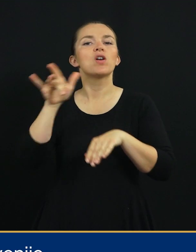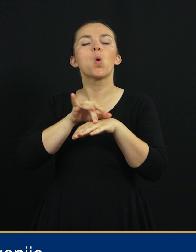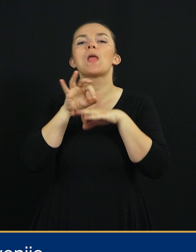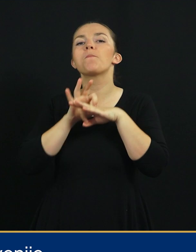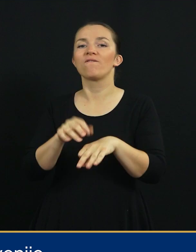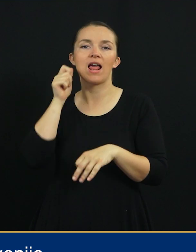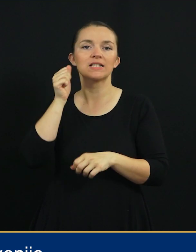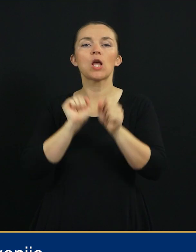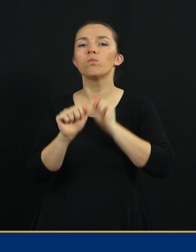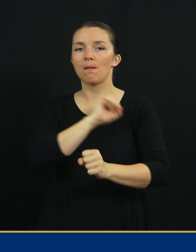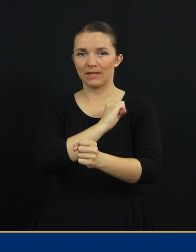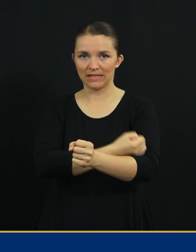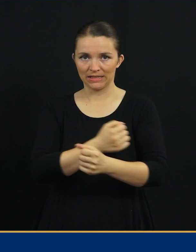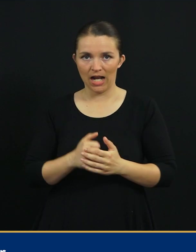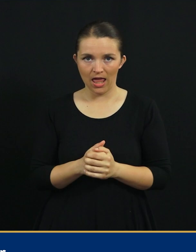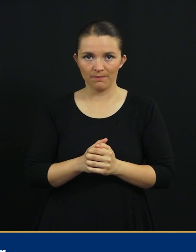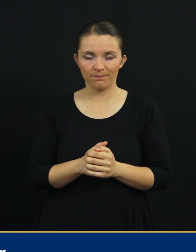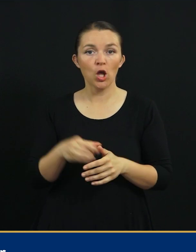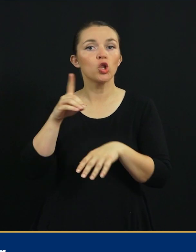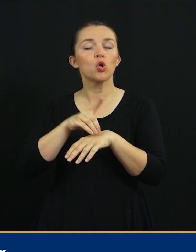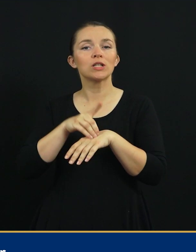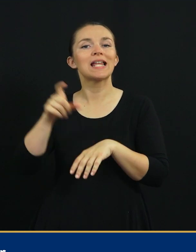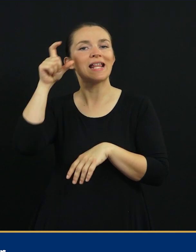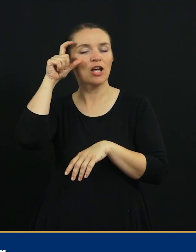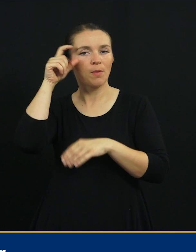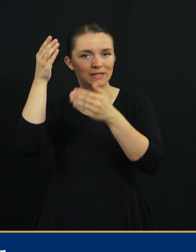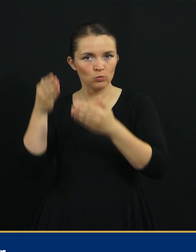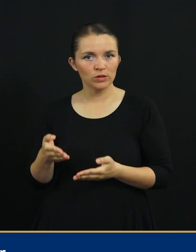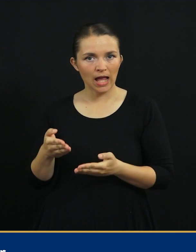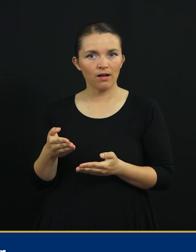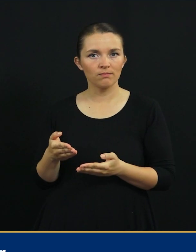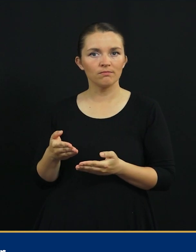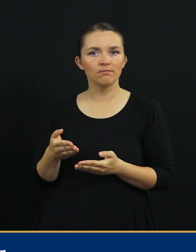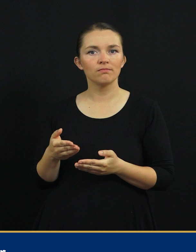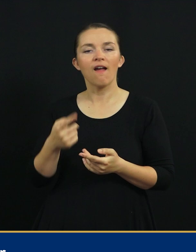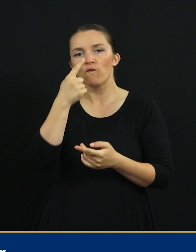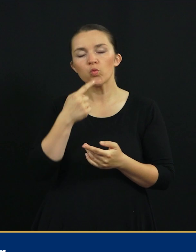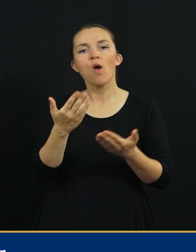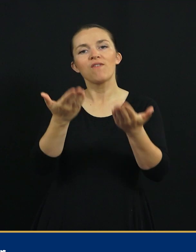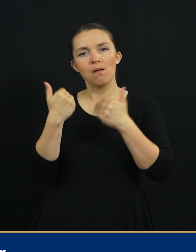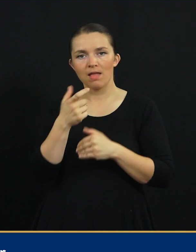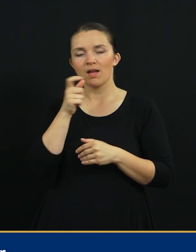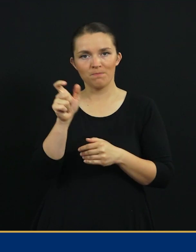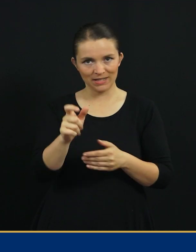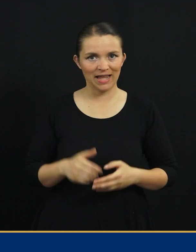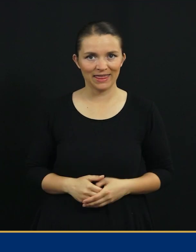poveljnica obrambnih sil. Doktorica Nataša Pirc Musar, vljudno vabljeni k besedi.